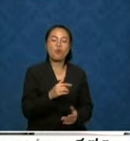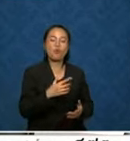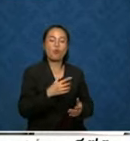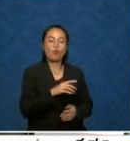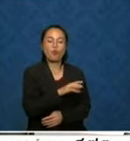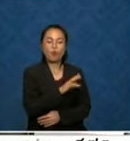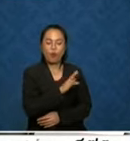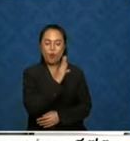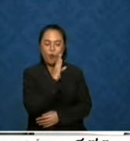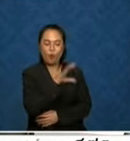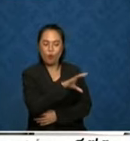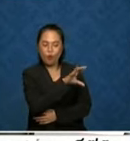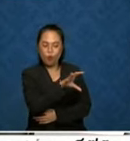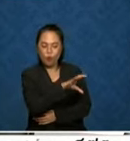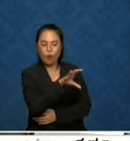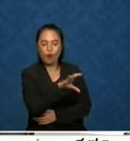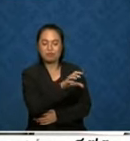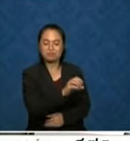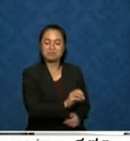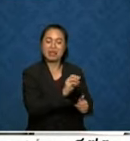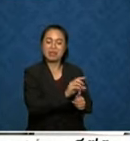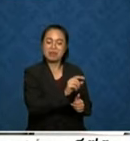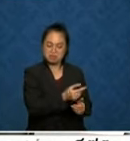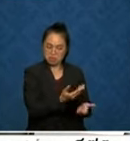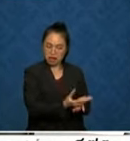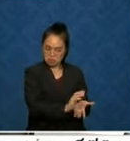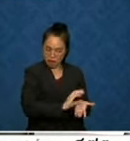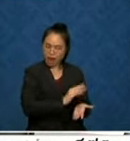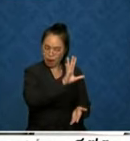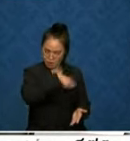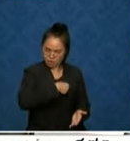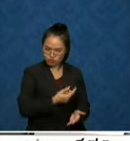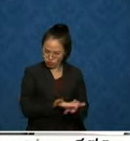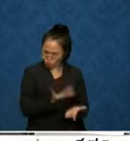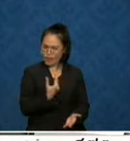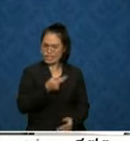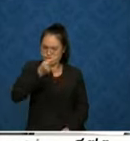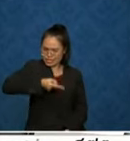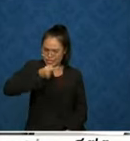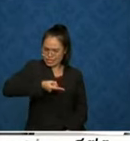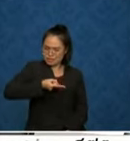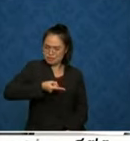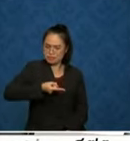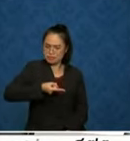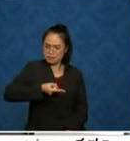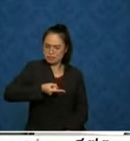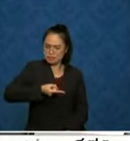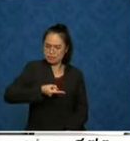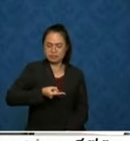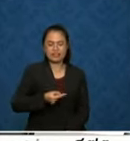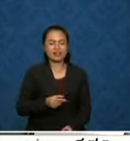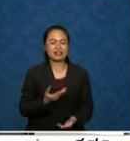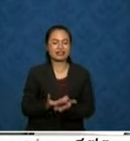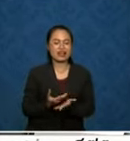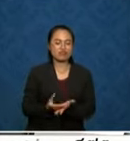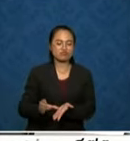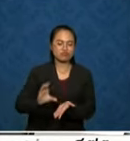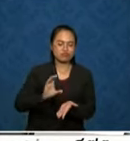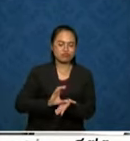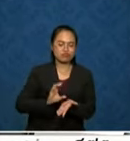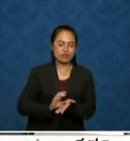มีการไปแนะนำเขาว่ารวยแน่นอนทุกการลงทุนครับไม่มีอะไรที่แน่นอนน